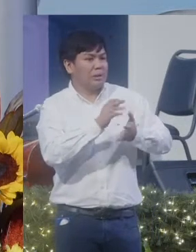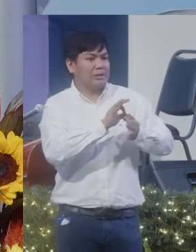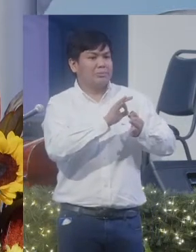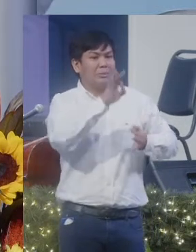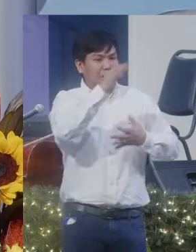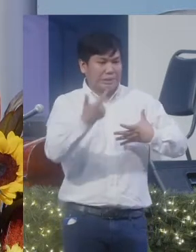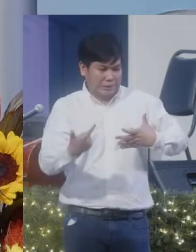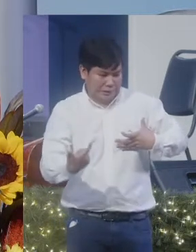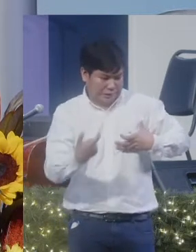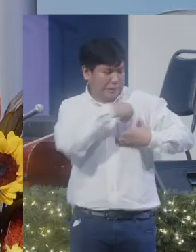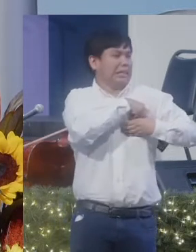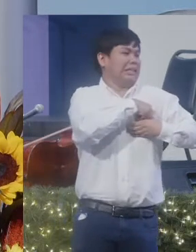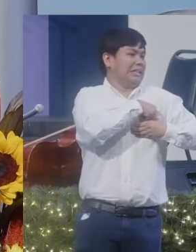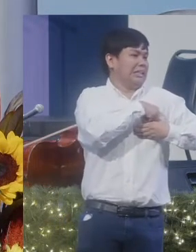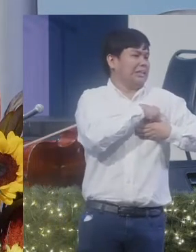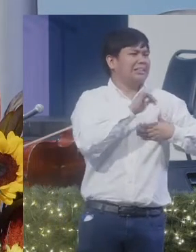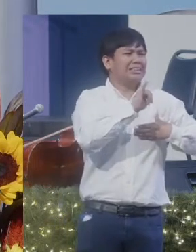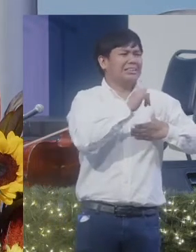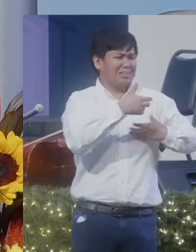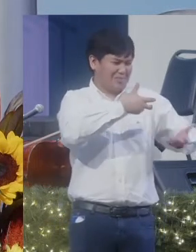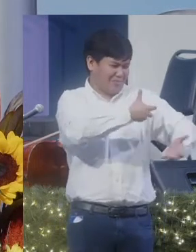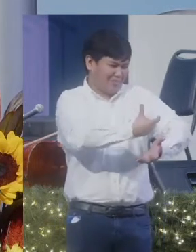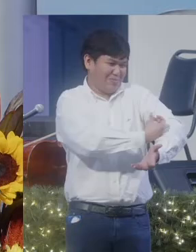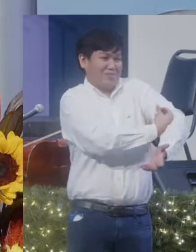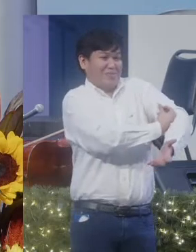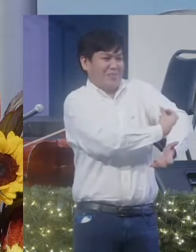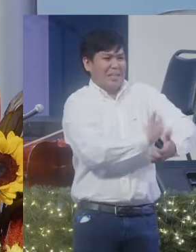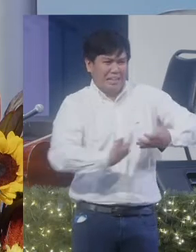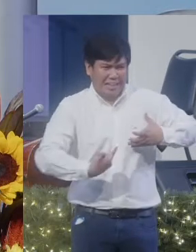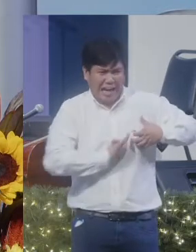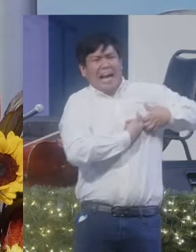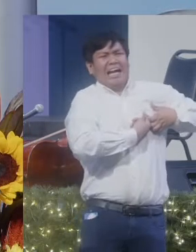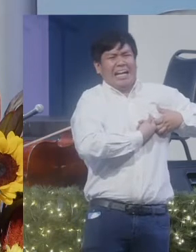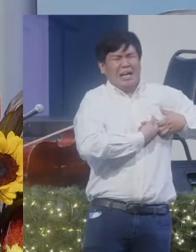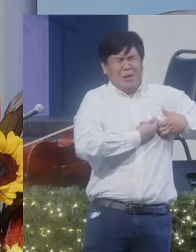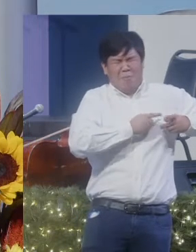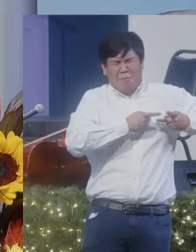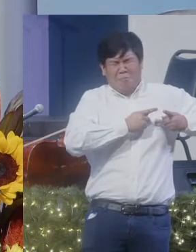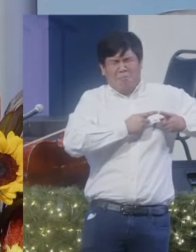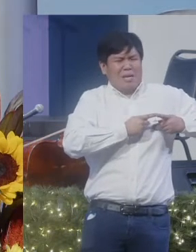Diyos. Datapwat sila ay nagluksa.